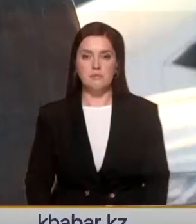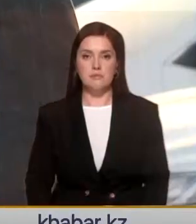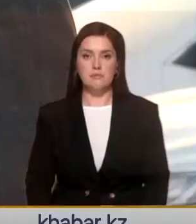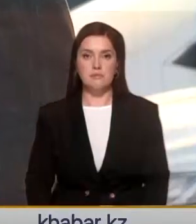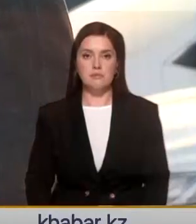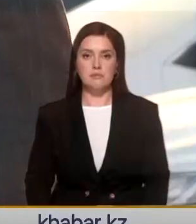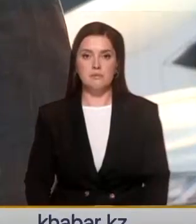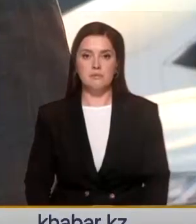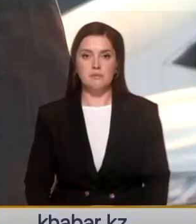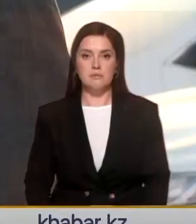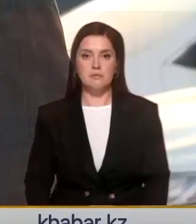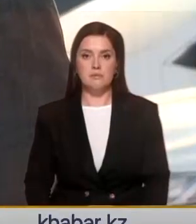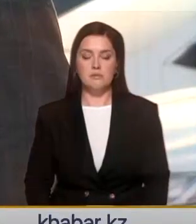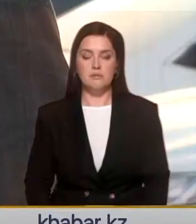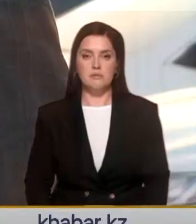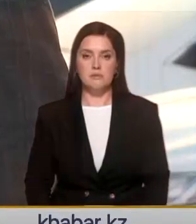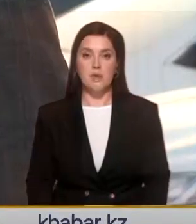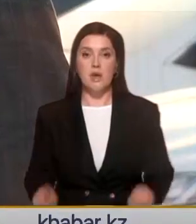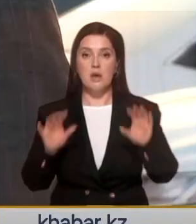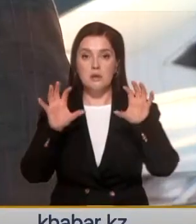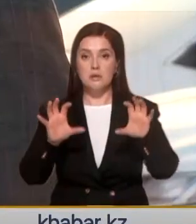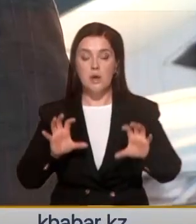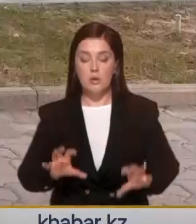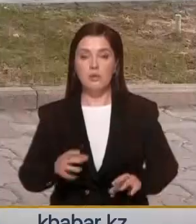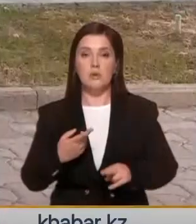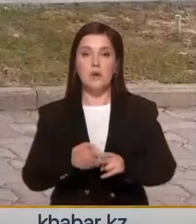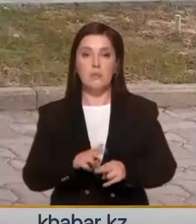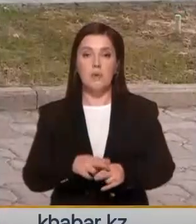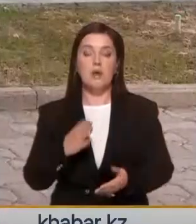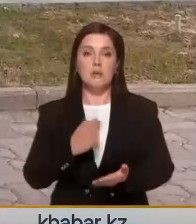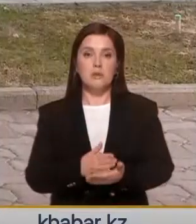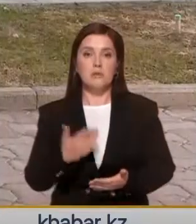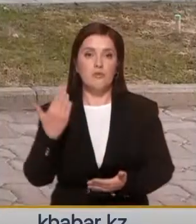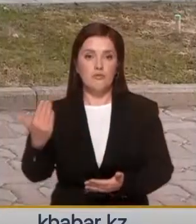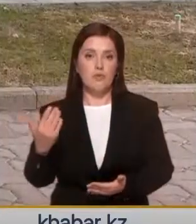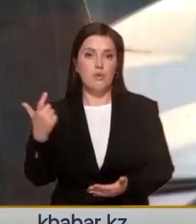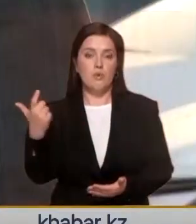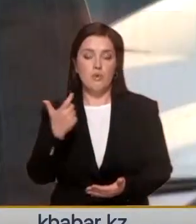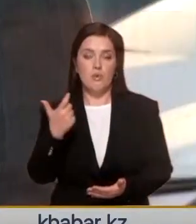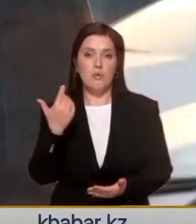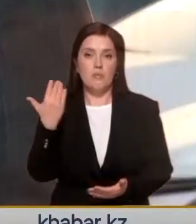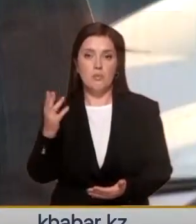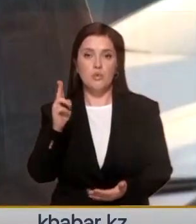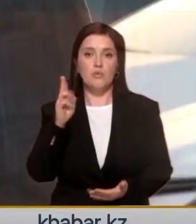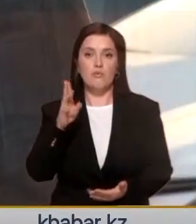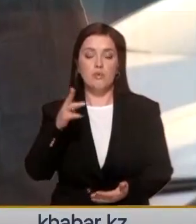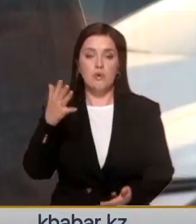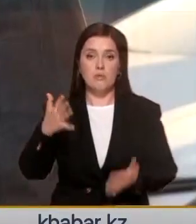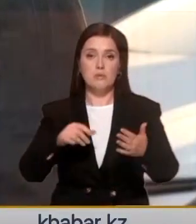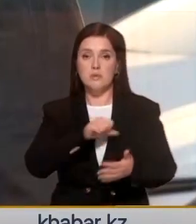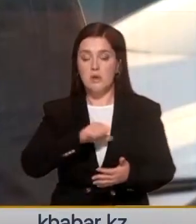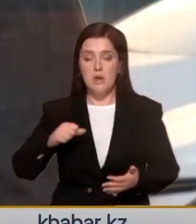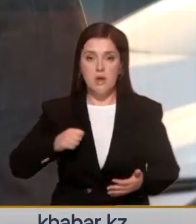согласно закона о жилищных отношениях, это является совместной общей собственностью, это жители. То есть жители сами